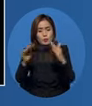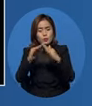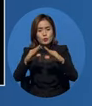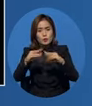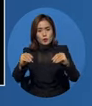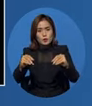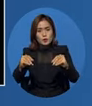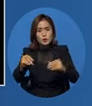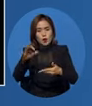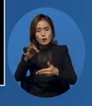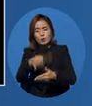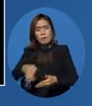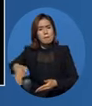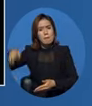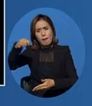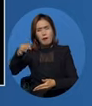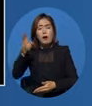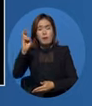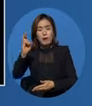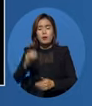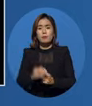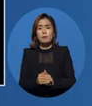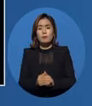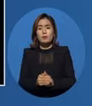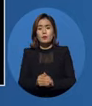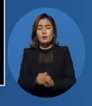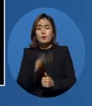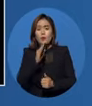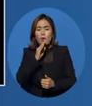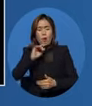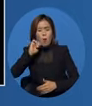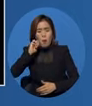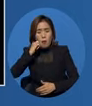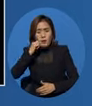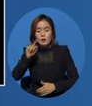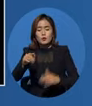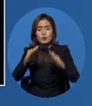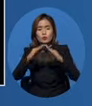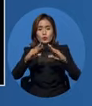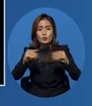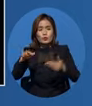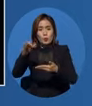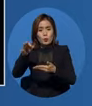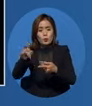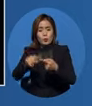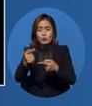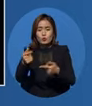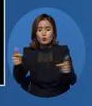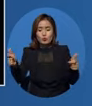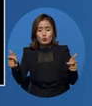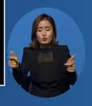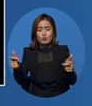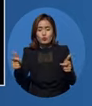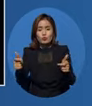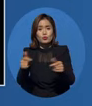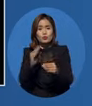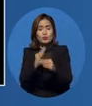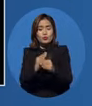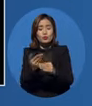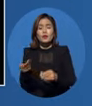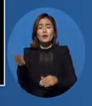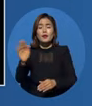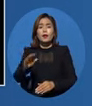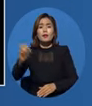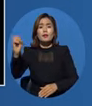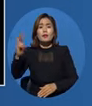폭등은 불을 보듯 뻔할 거라고 봅니다 이제 간신히 어예 부동산 가격이 안정돼 가고 있는 판에 지난번 또